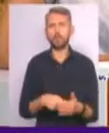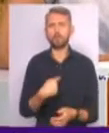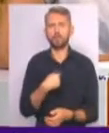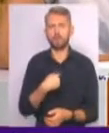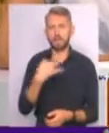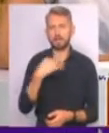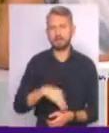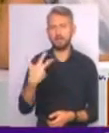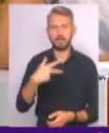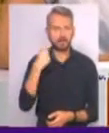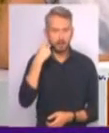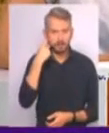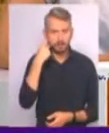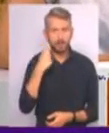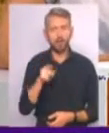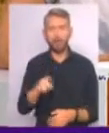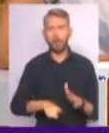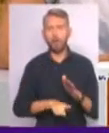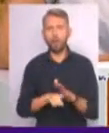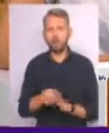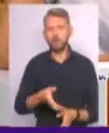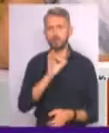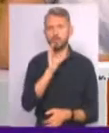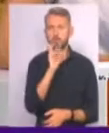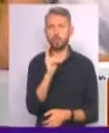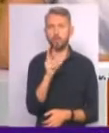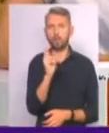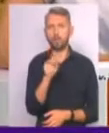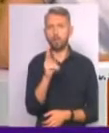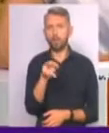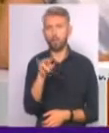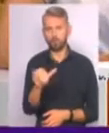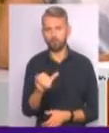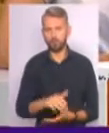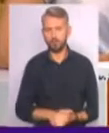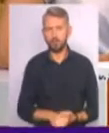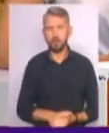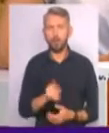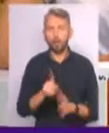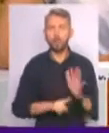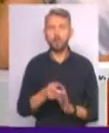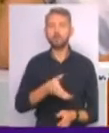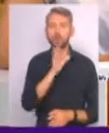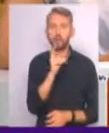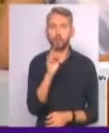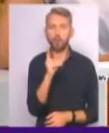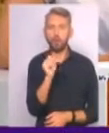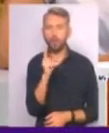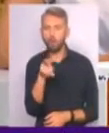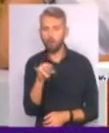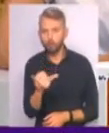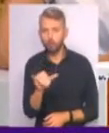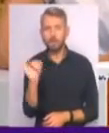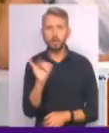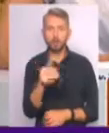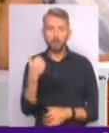сыну 30 лет, он начал пить Кока-Колу. Он начал пить Кока-Колу. И